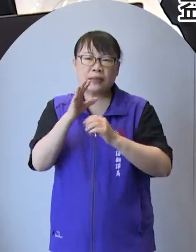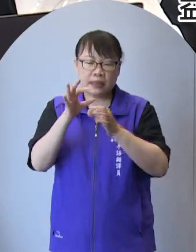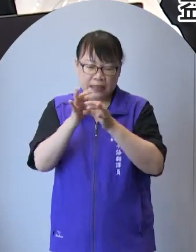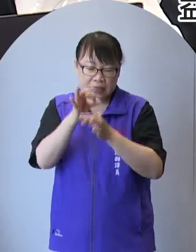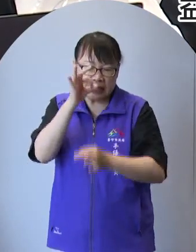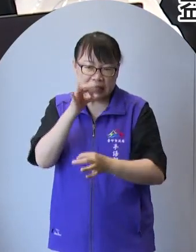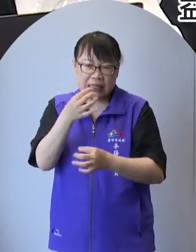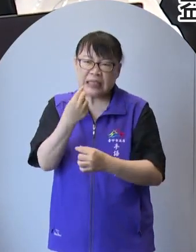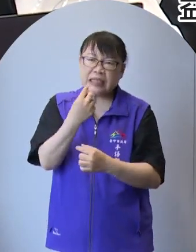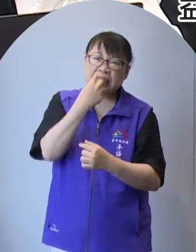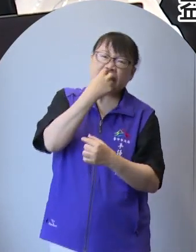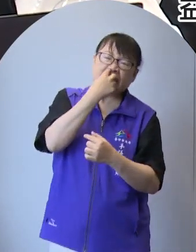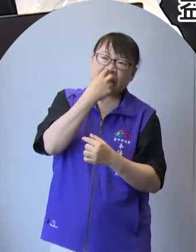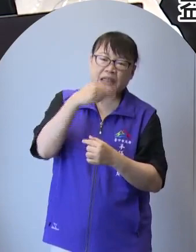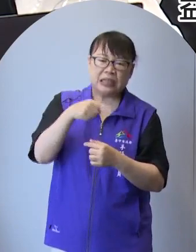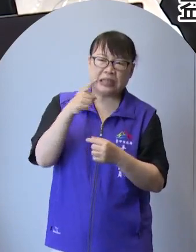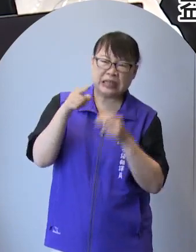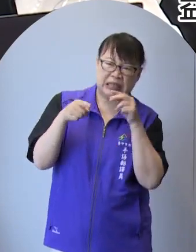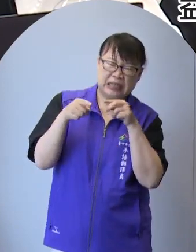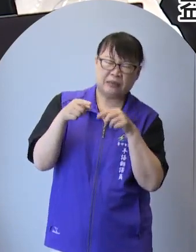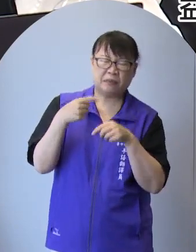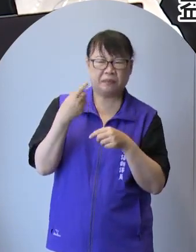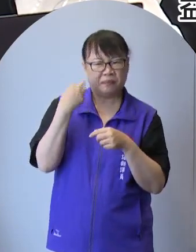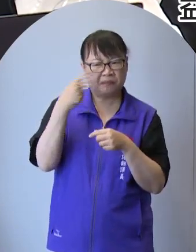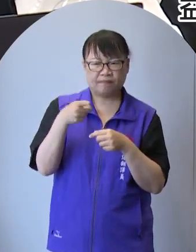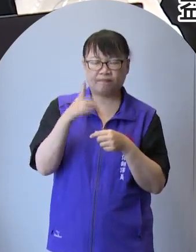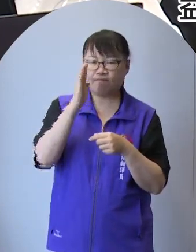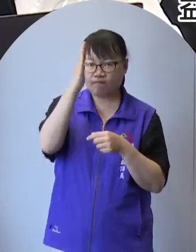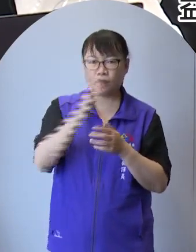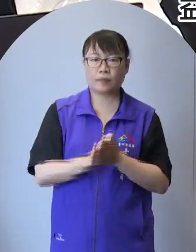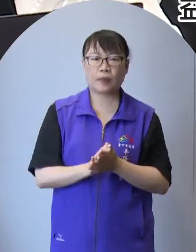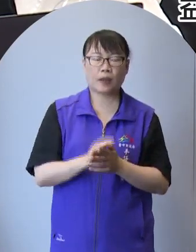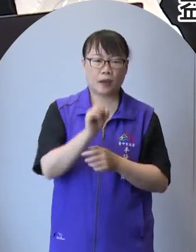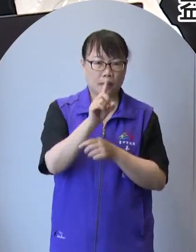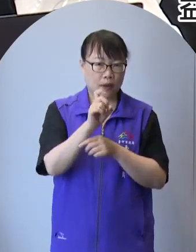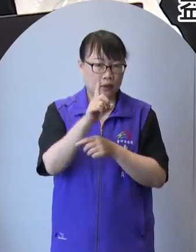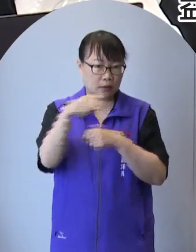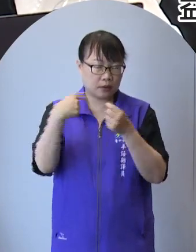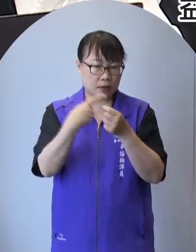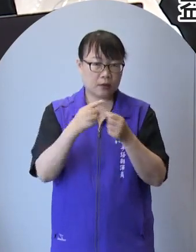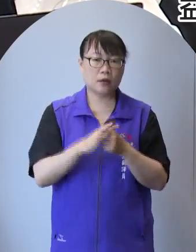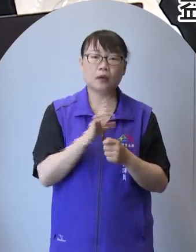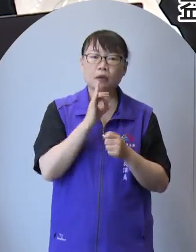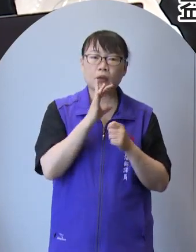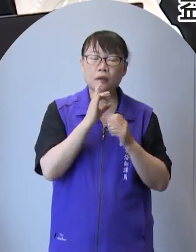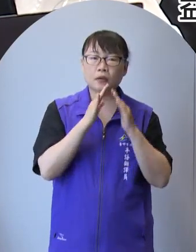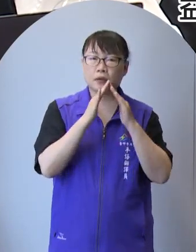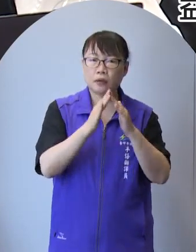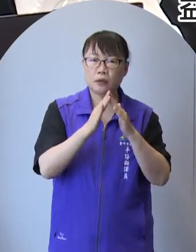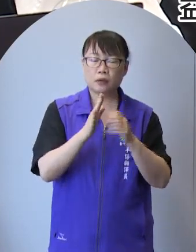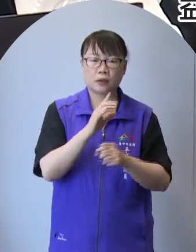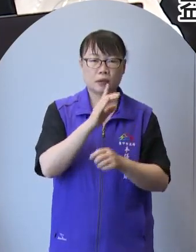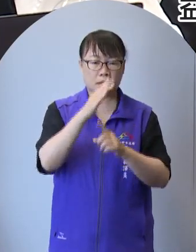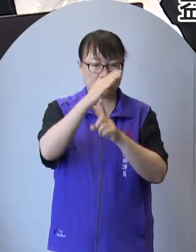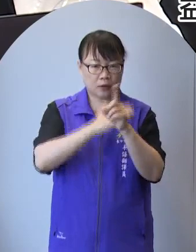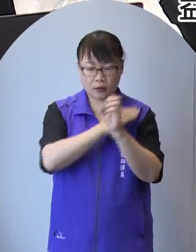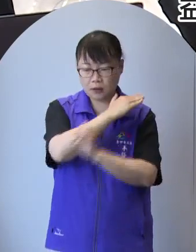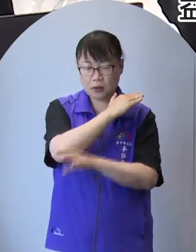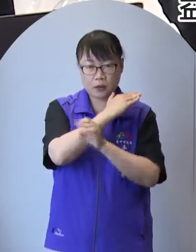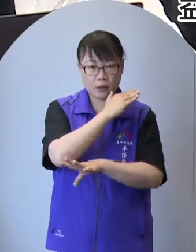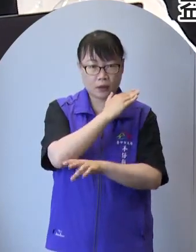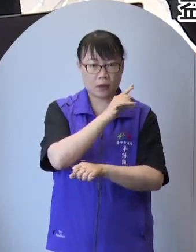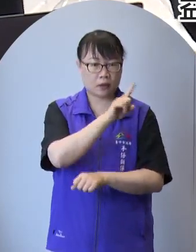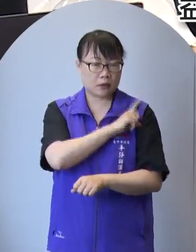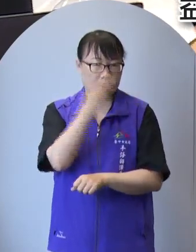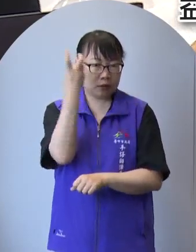胶吸管也限用。那110年，我们台中市有城市发展低碳的自治条例，我们率先禁止了这个